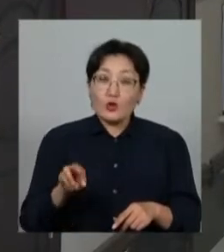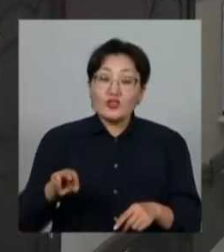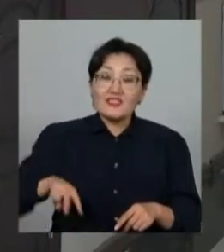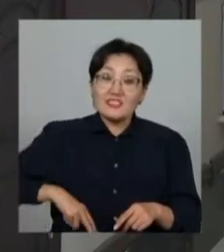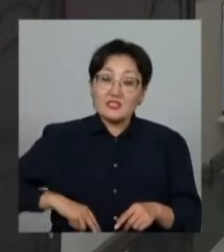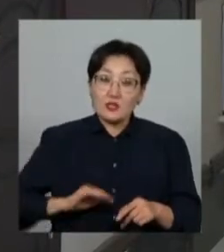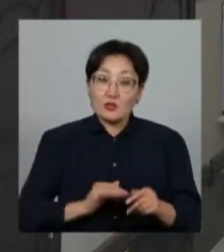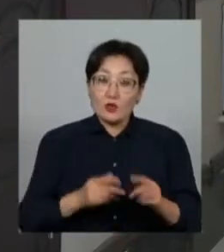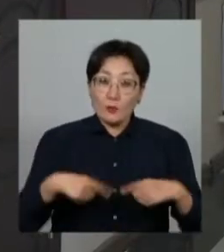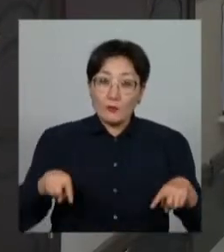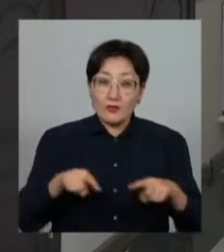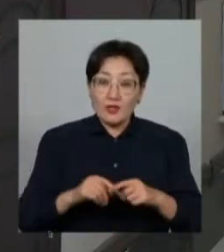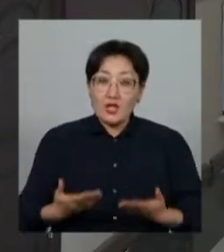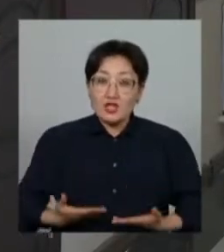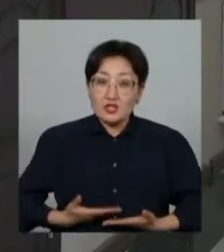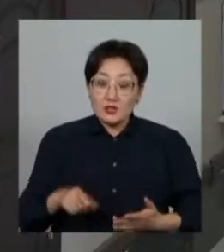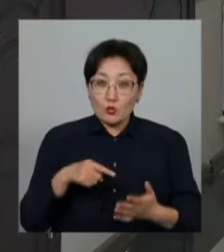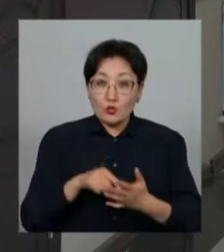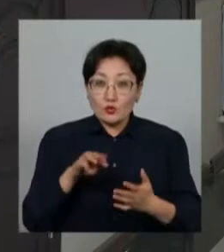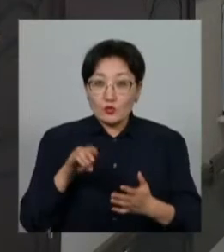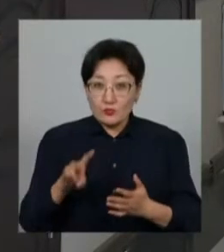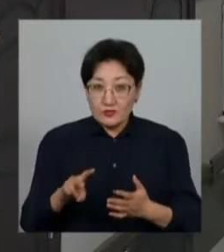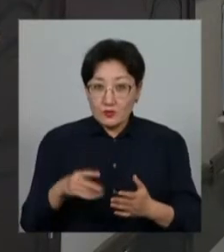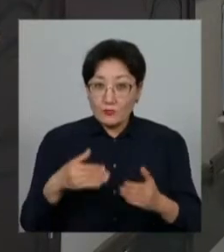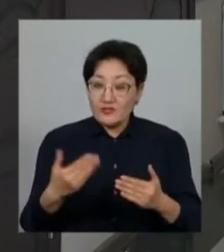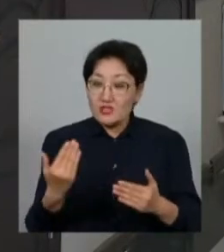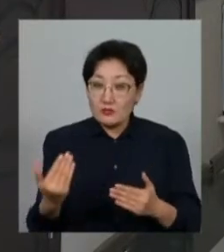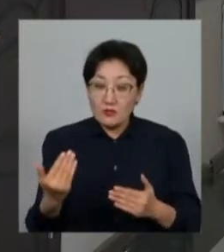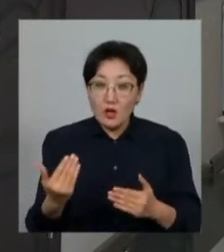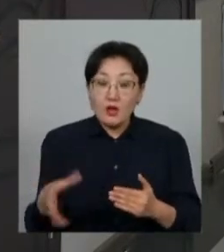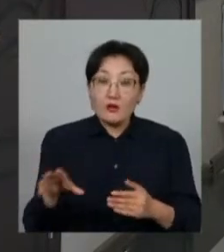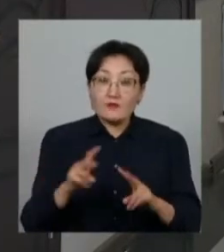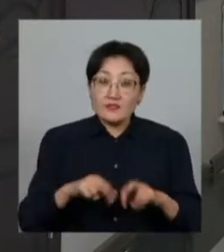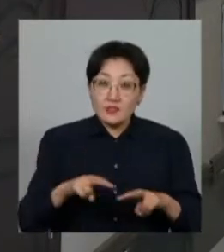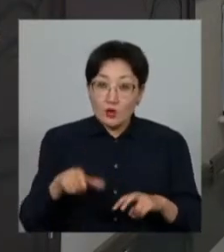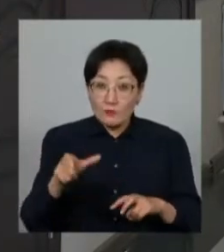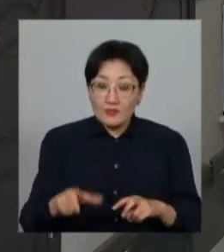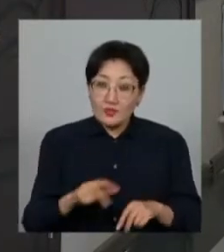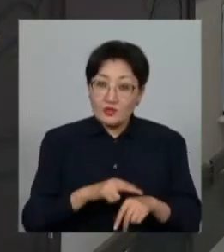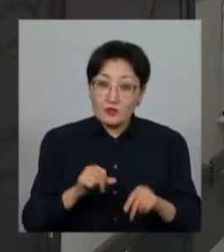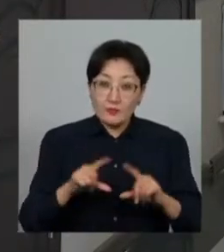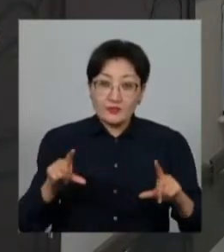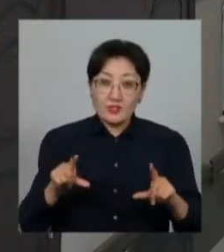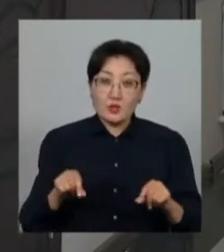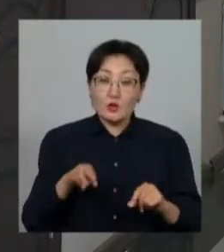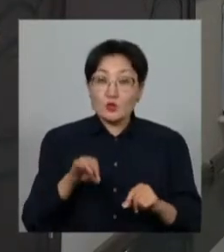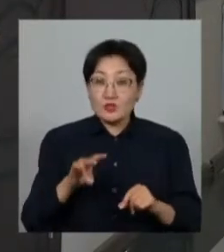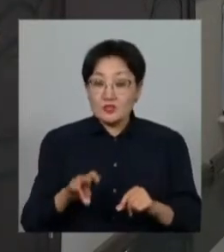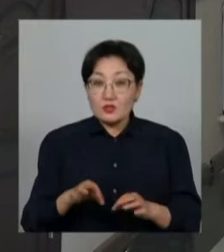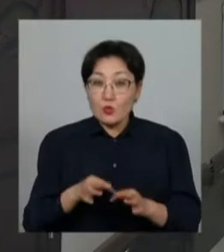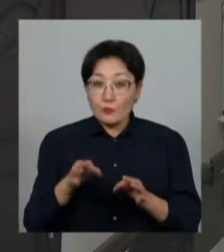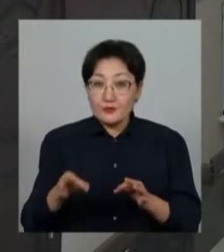фирмы, житель города Туркестан. В отношении него следователями департамента полиции Туркестанской